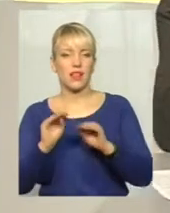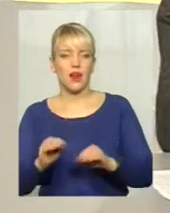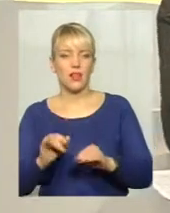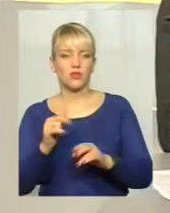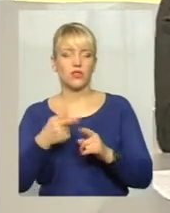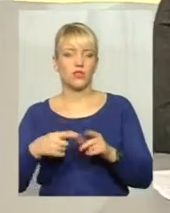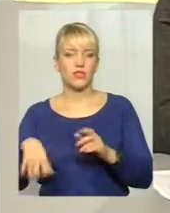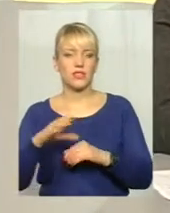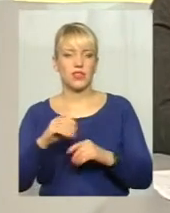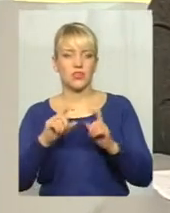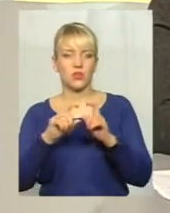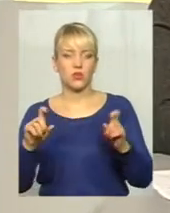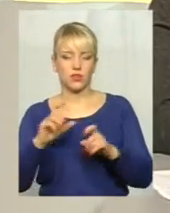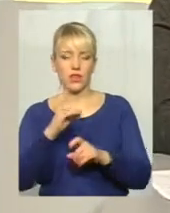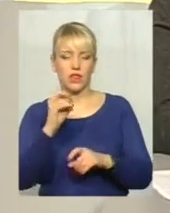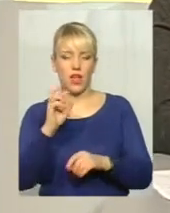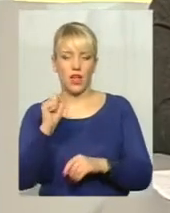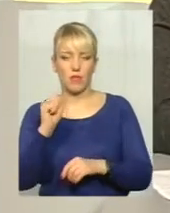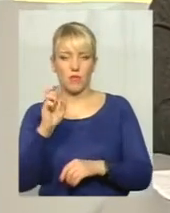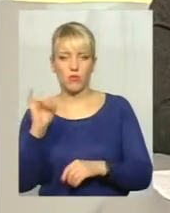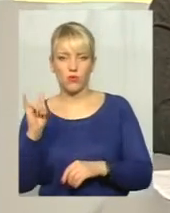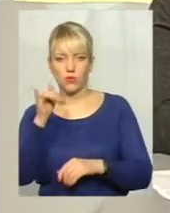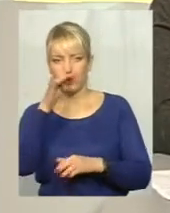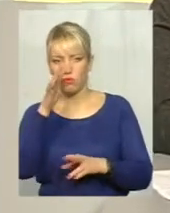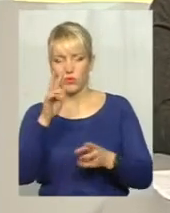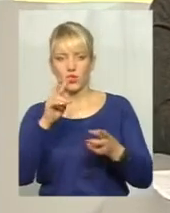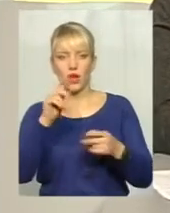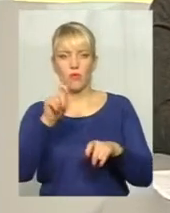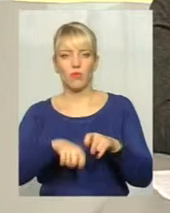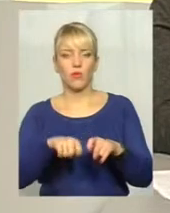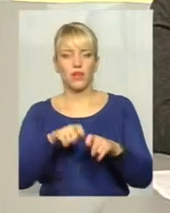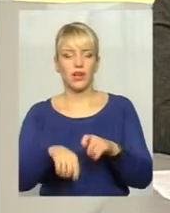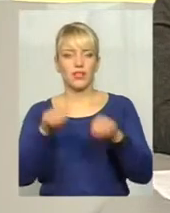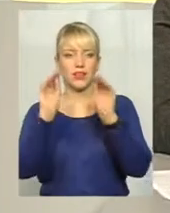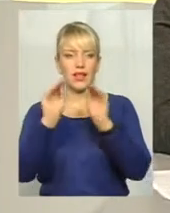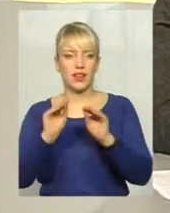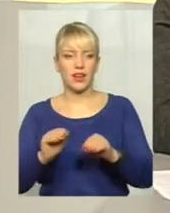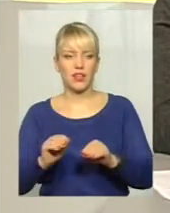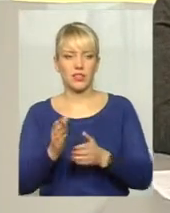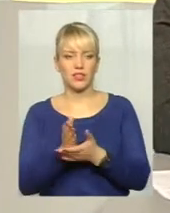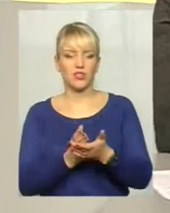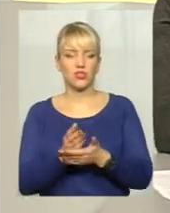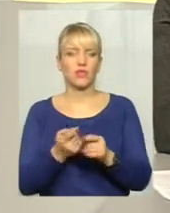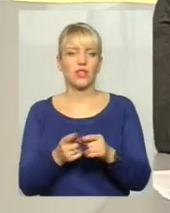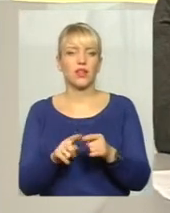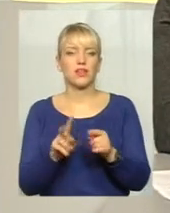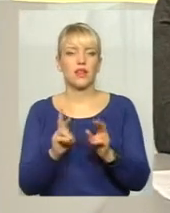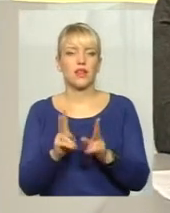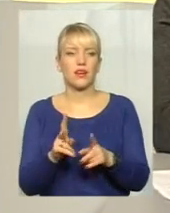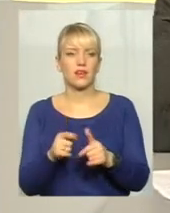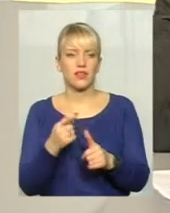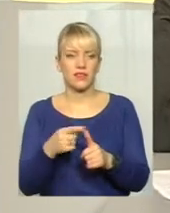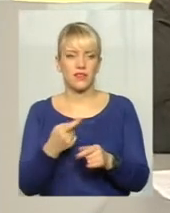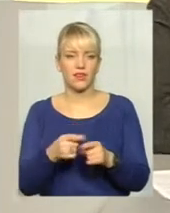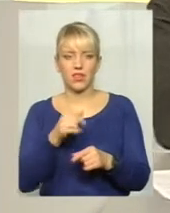вся структура НАБУ, тобто не може перевіряти, я так розумію, так, декларації чиновників. Ось це як можна назвати? Це виходить так, що і